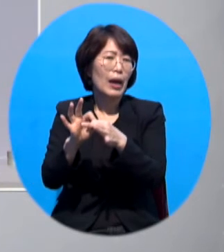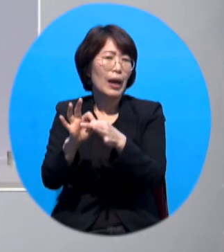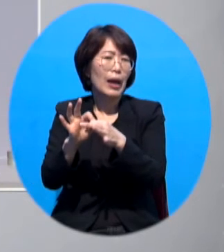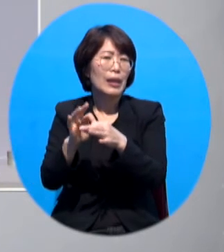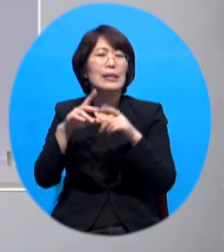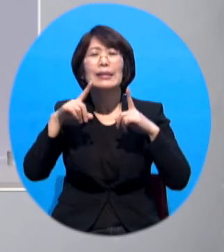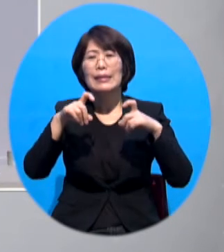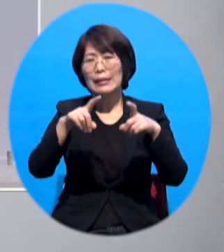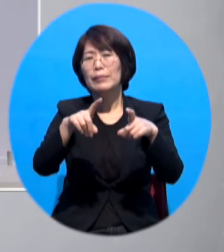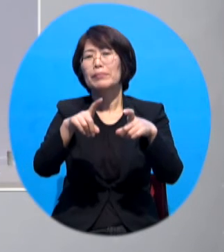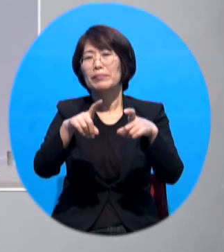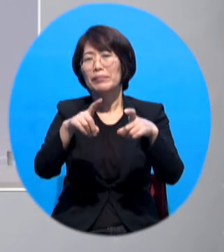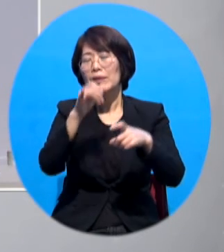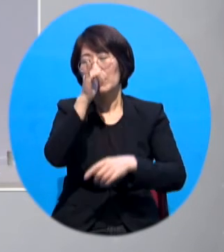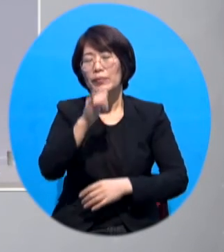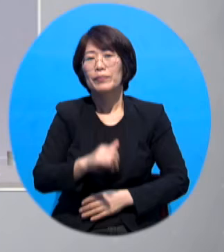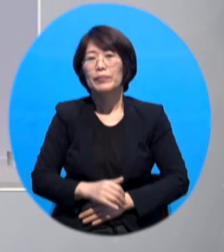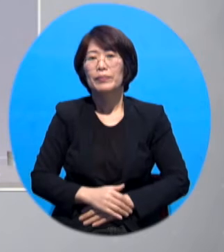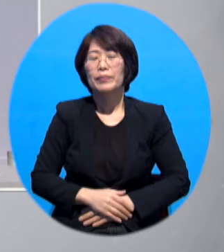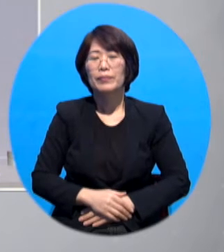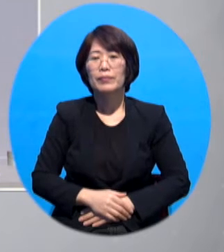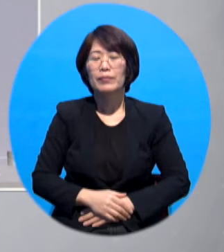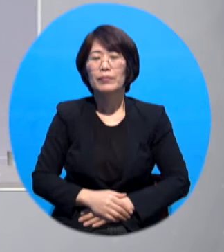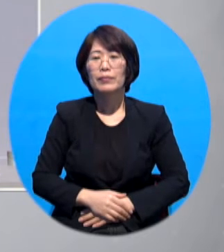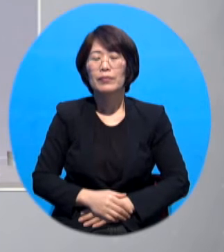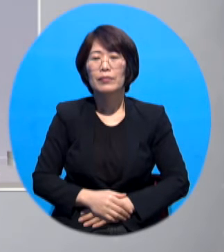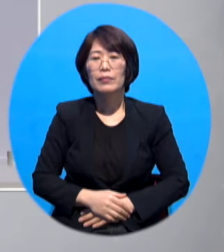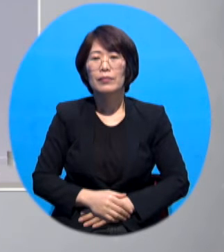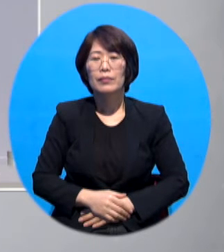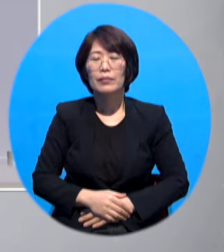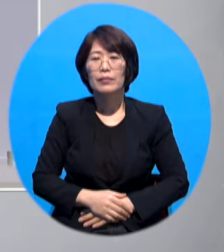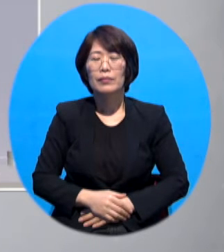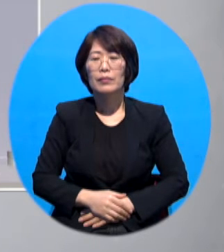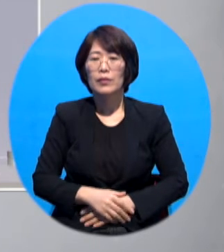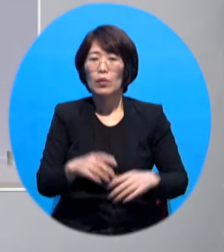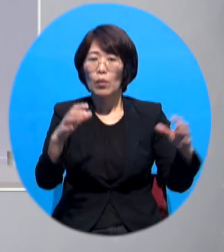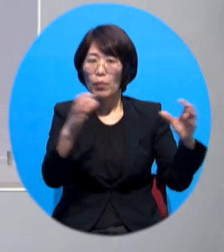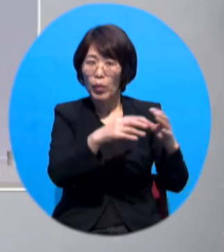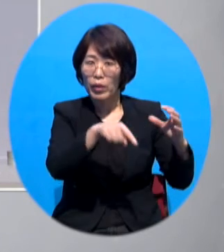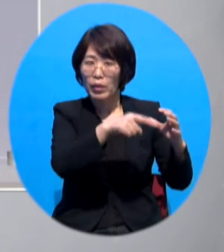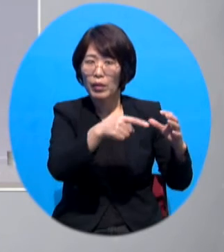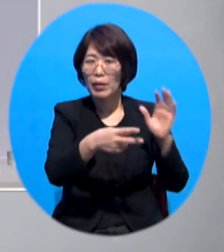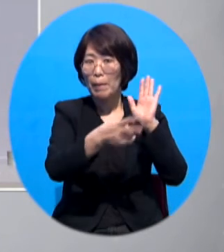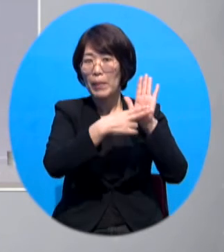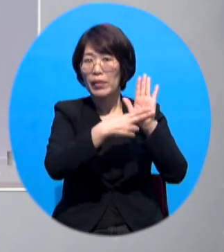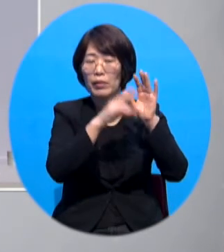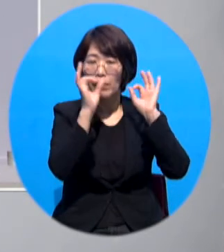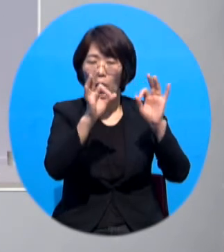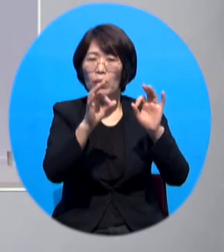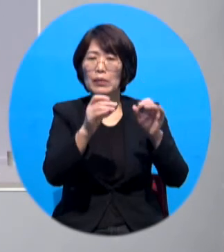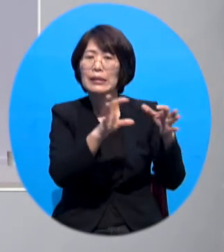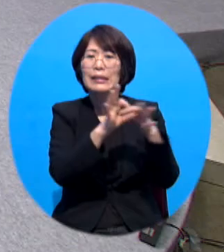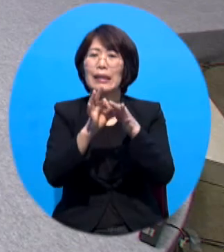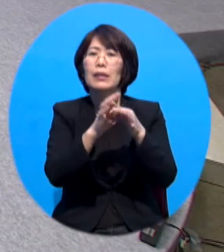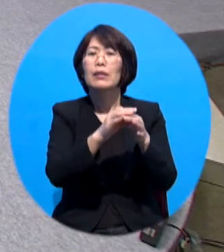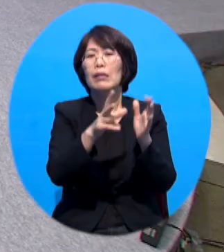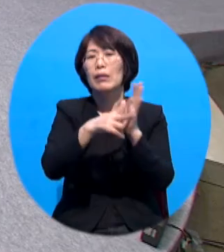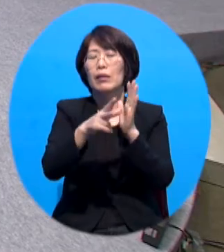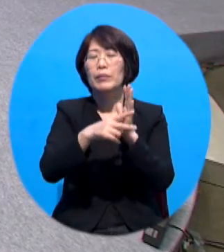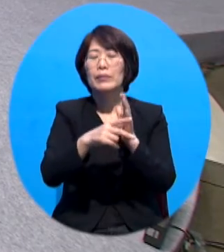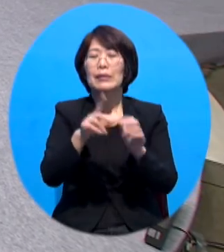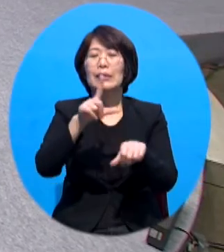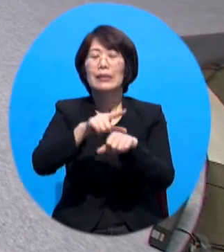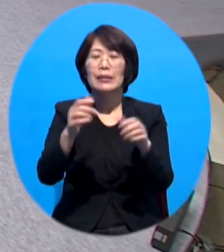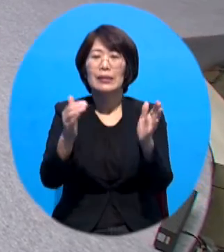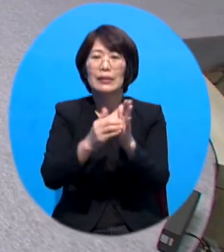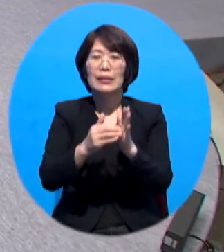합리적 의심을 가질 수밖에 없는 거예요 그리고 그 모임 밴드의 갑은 그 관련한 자료가 4시간